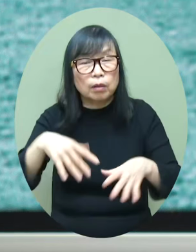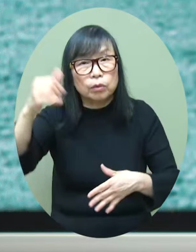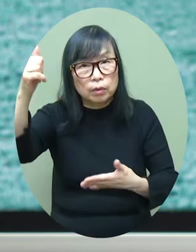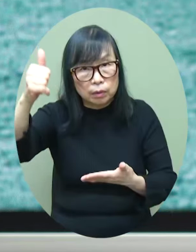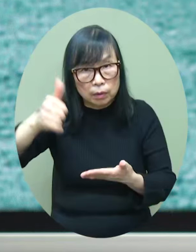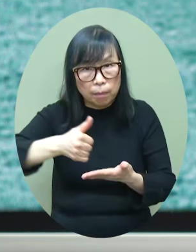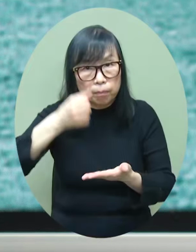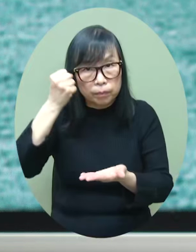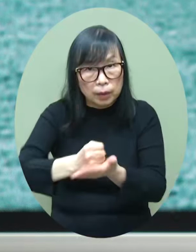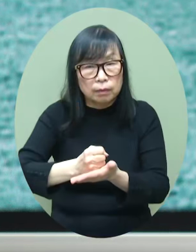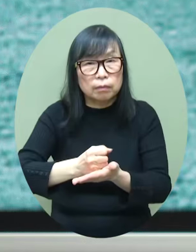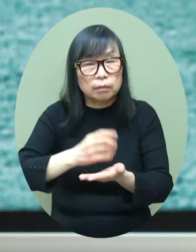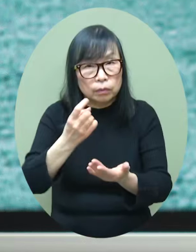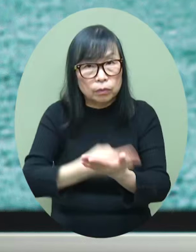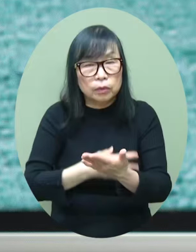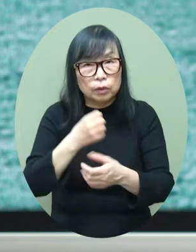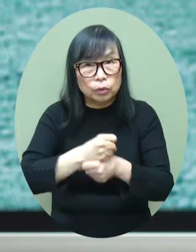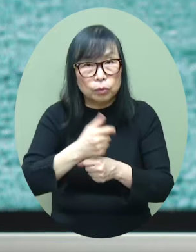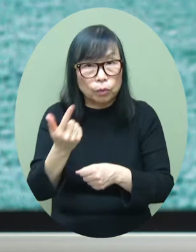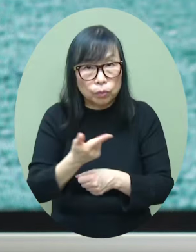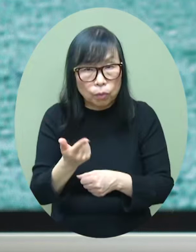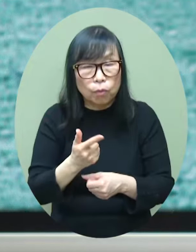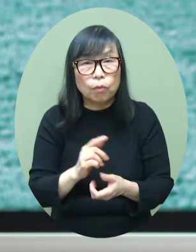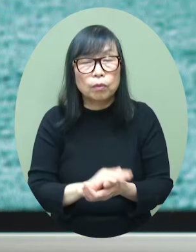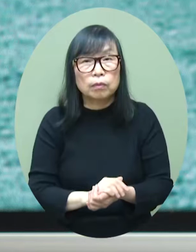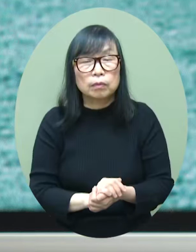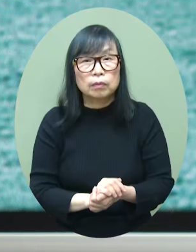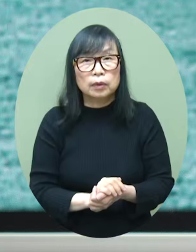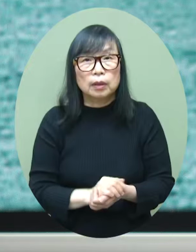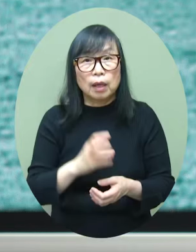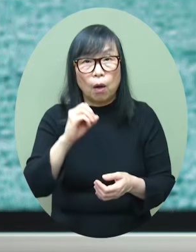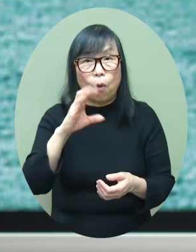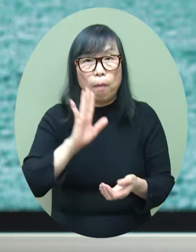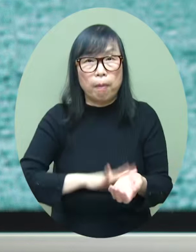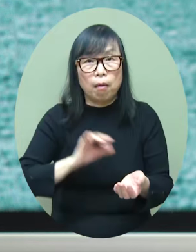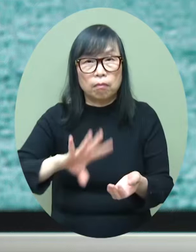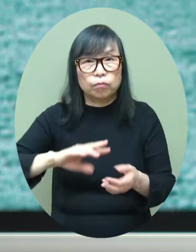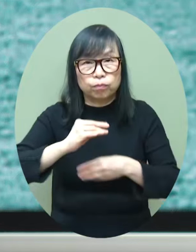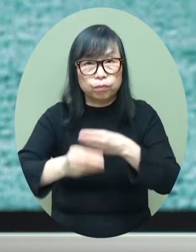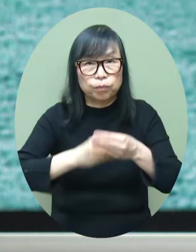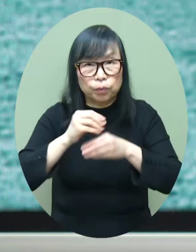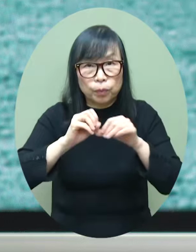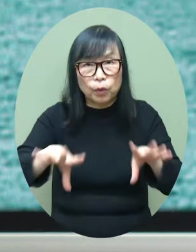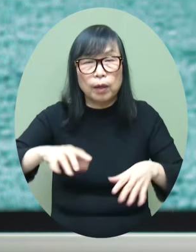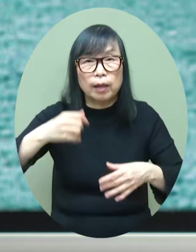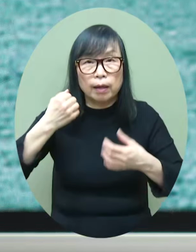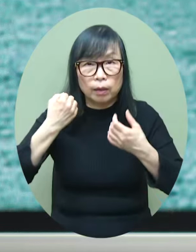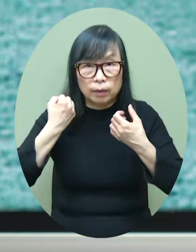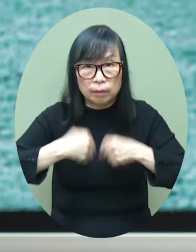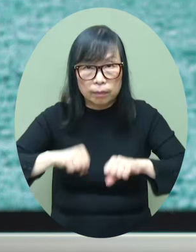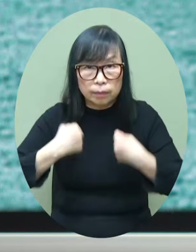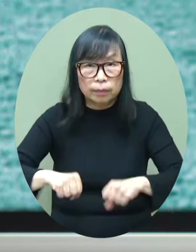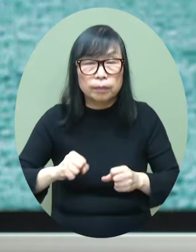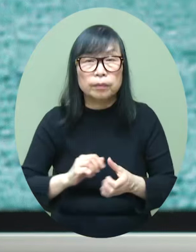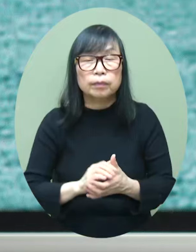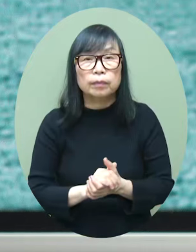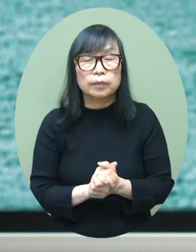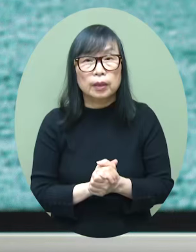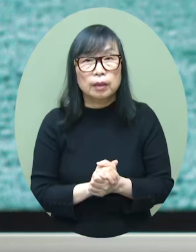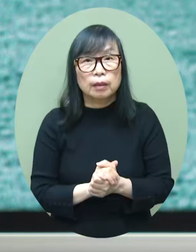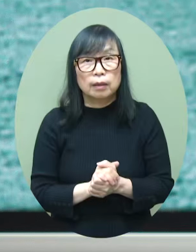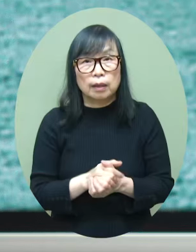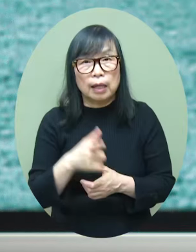施做咗好多嘢，但係始終 Omicron 都係非常之傳播力高啦嚇。咁又喺啲不創喺一